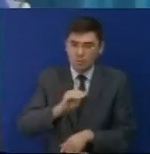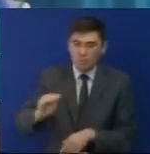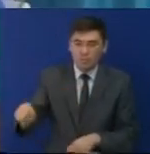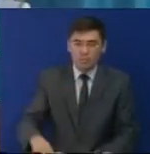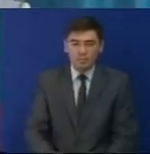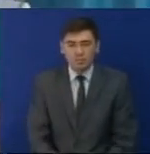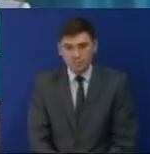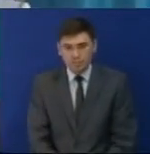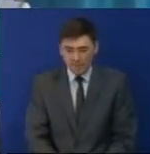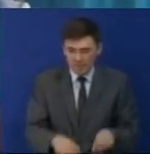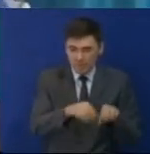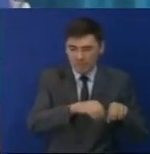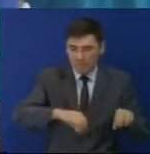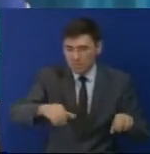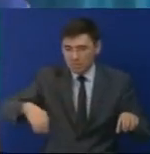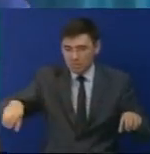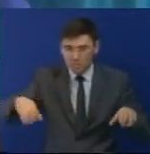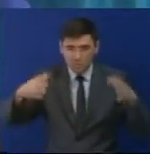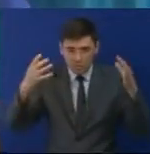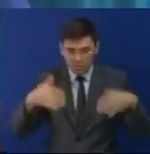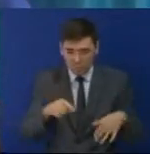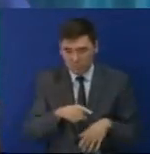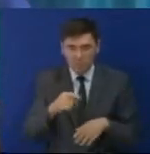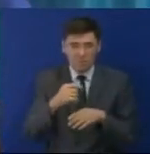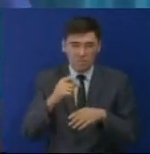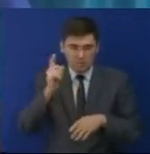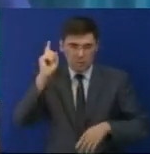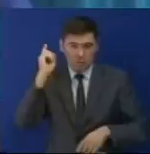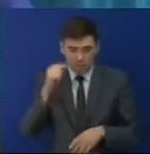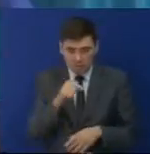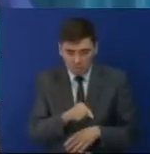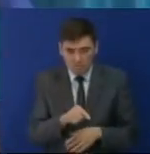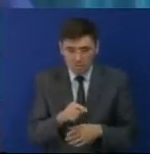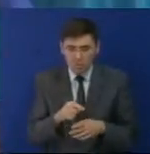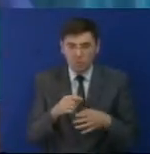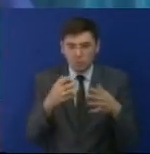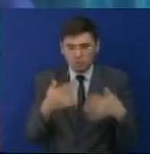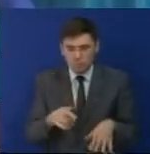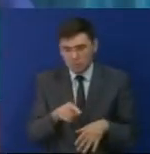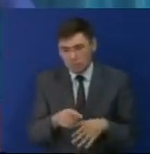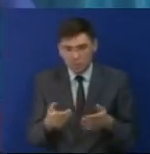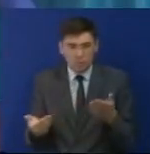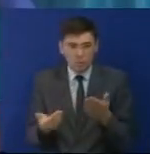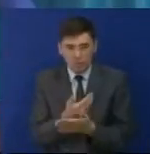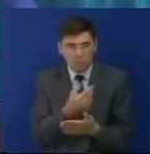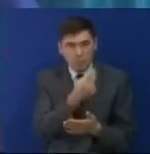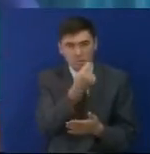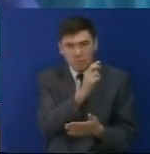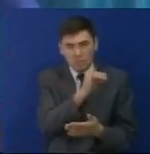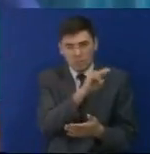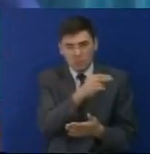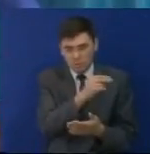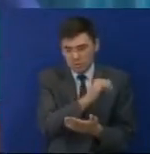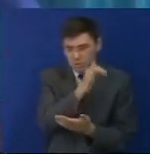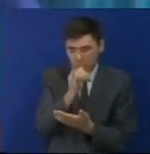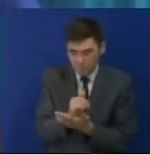құбырлары тозған. Осы бір айдың арасында, бір ай бұрын осы жердің бәрін бастағанбыз, ол жерге бюджеттен ақша бөлінген,